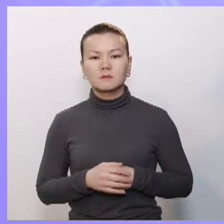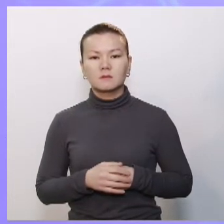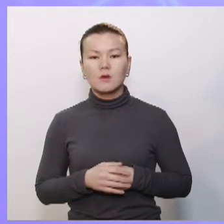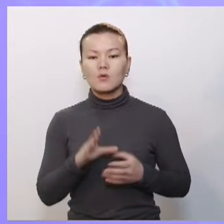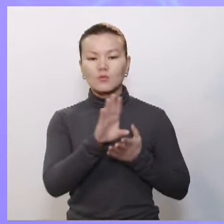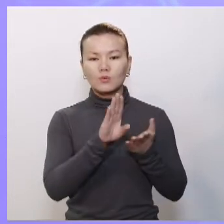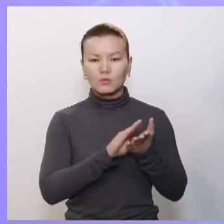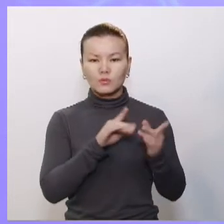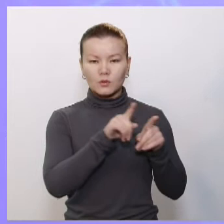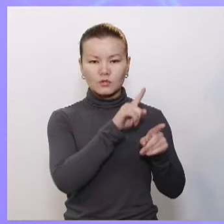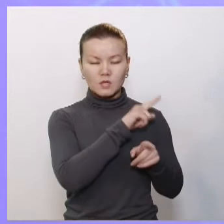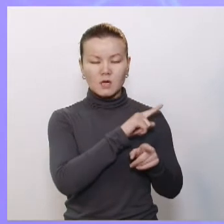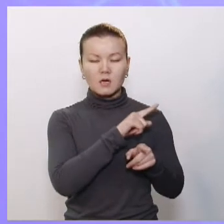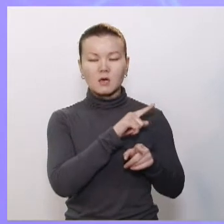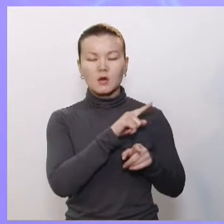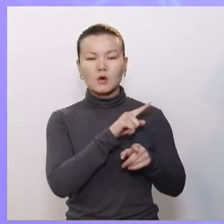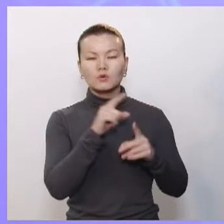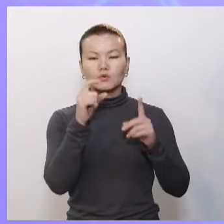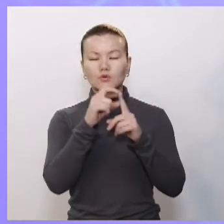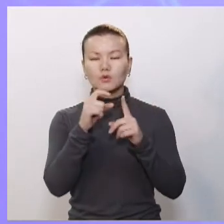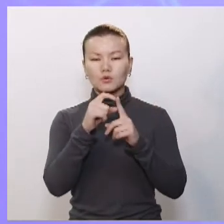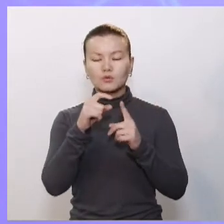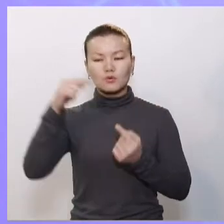Үлгү боюнча сөздөрдүн түбөйүн тапкыла.